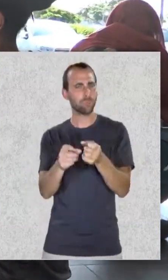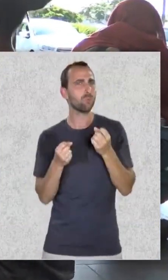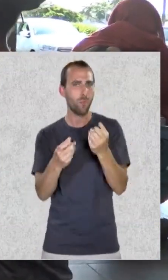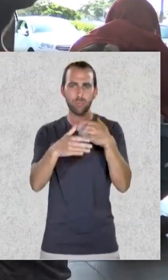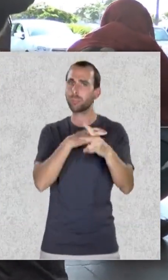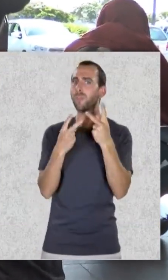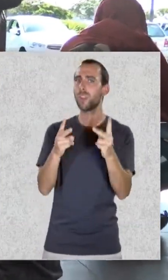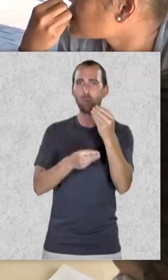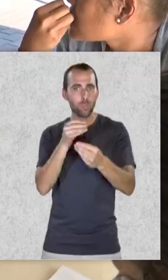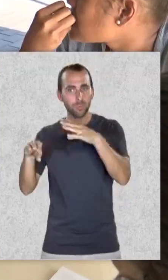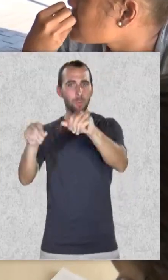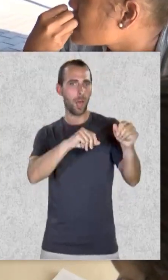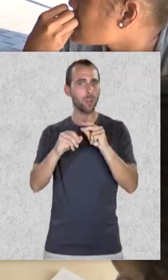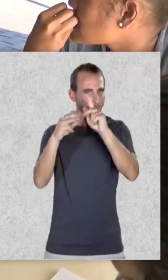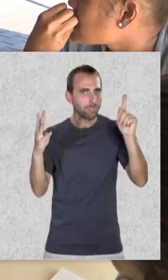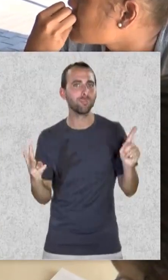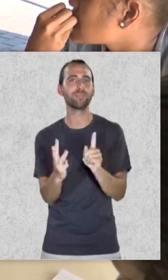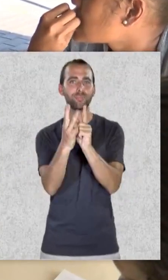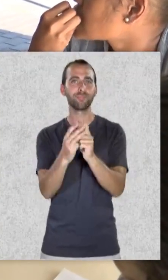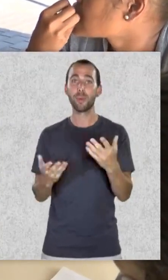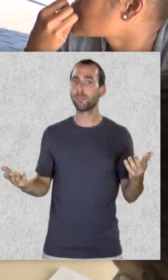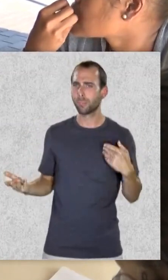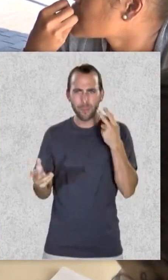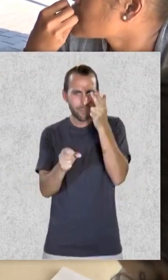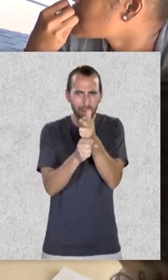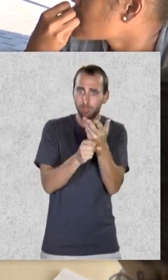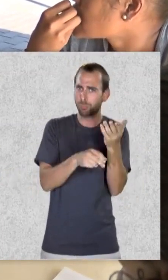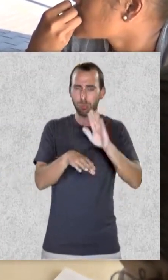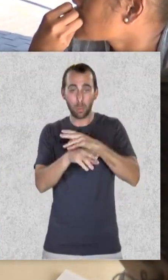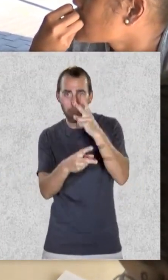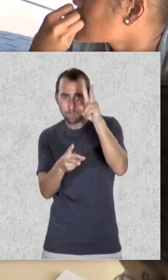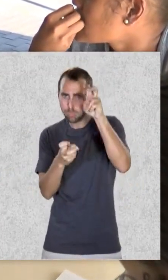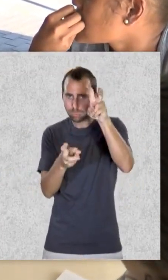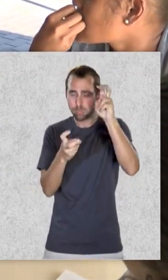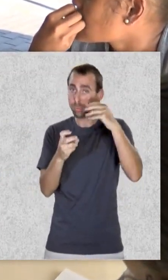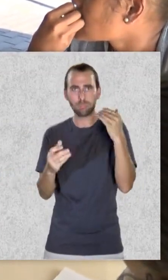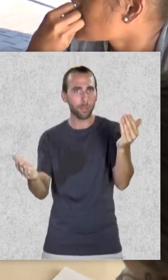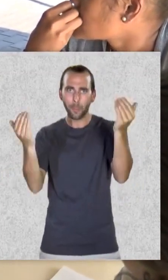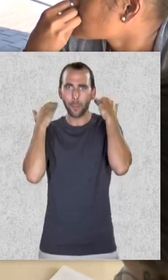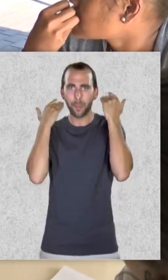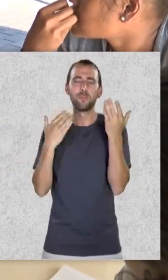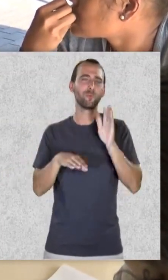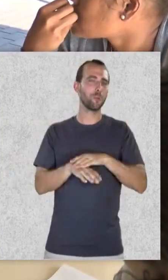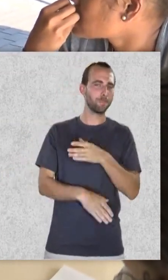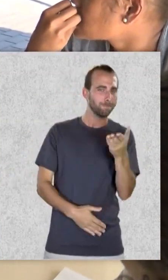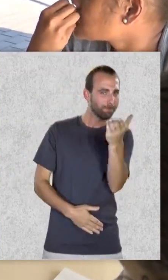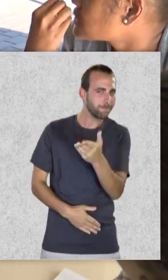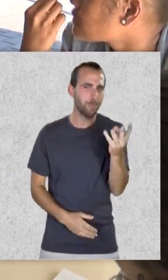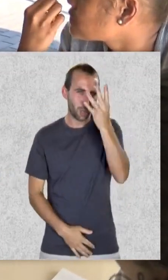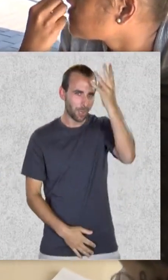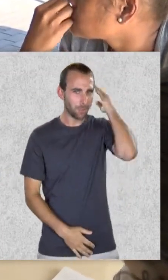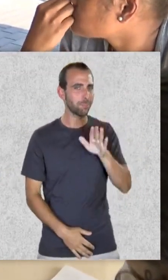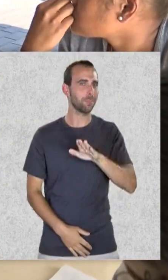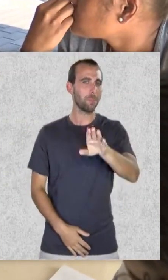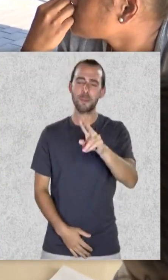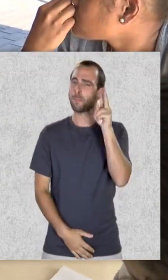à la plage. Je filme sans réellement comprendre ce qu'elles se disent, mais comme tout bon Calédonien, je les soupçonne d'être